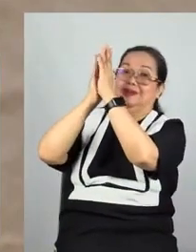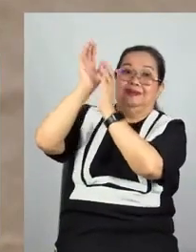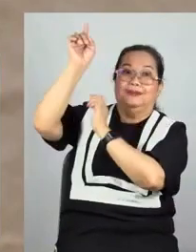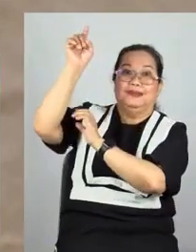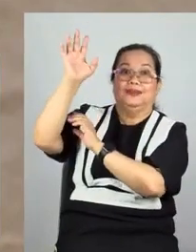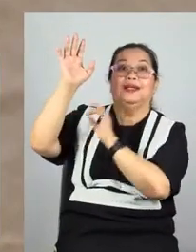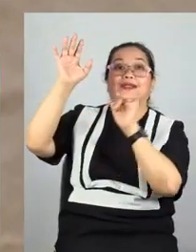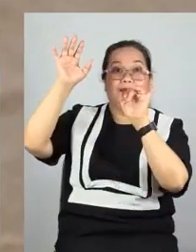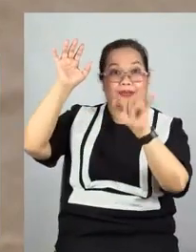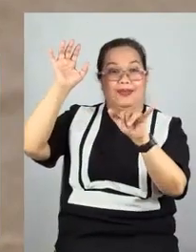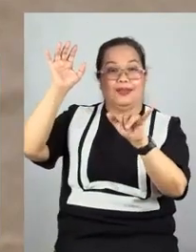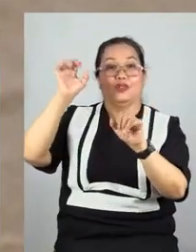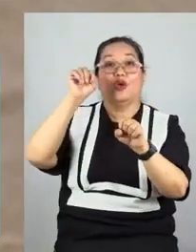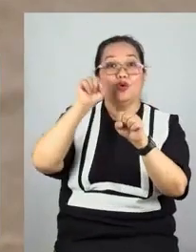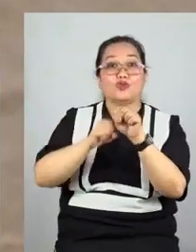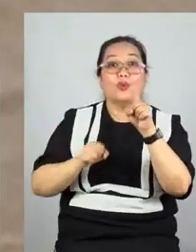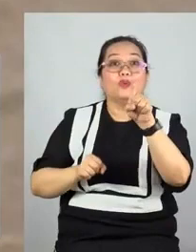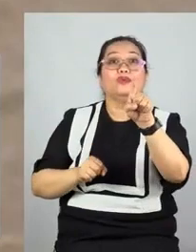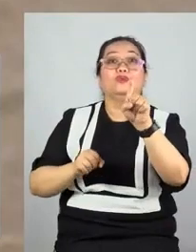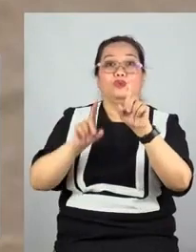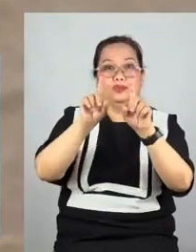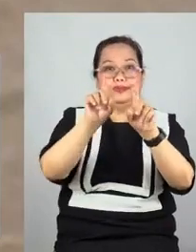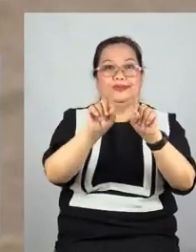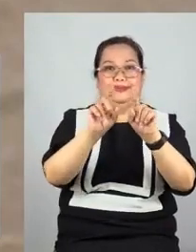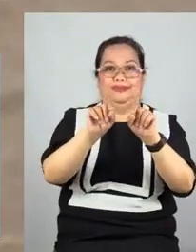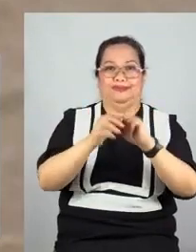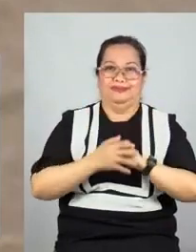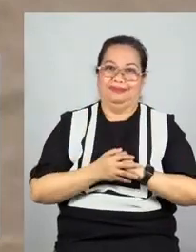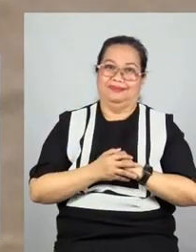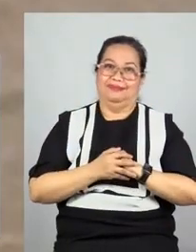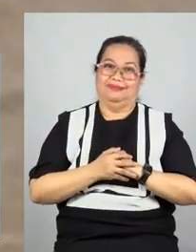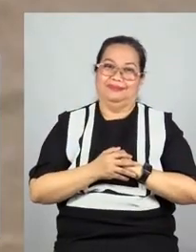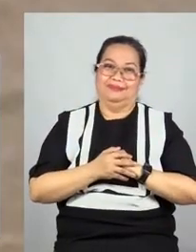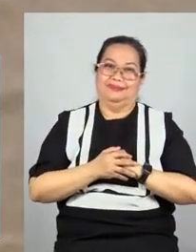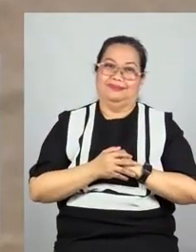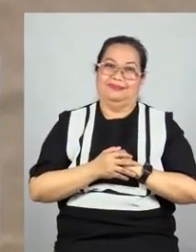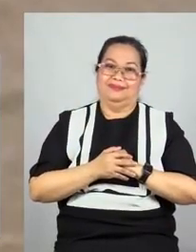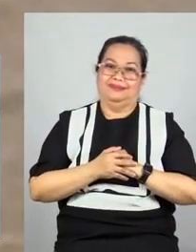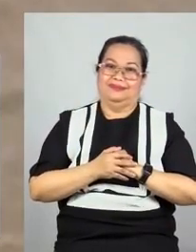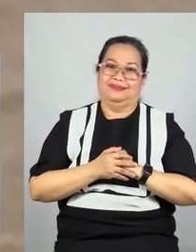ng Diyos. Pues, ito po yun.